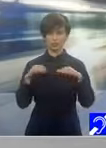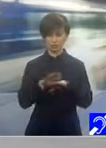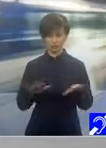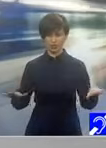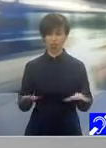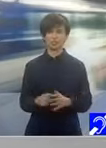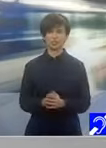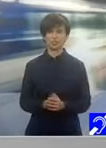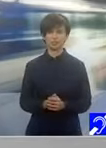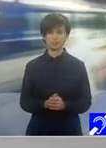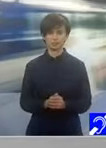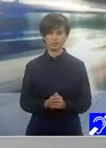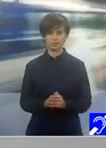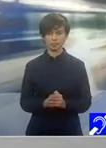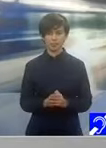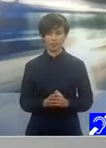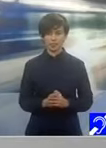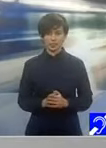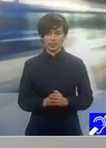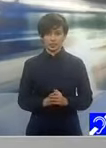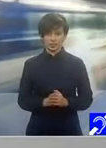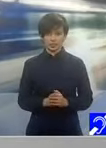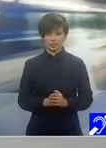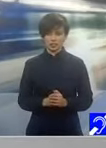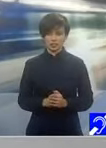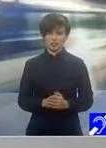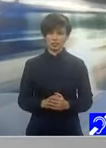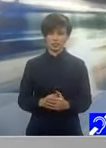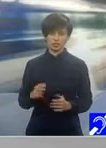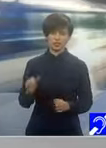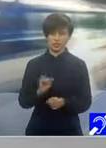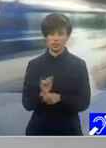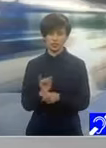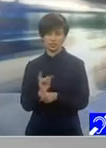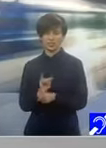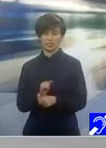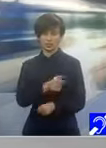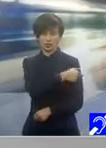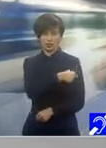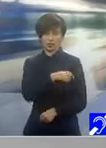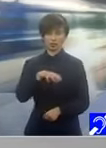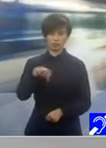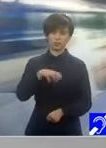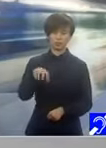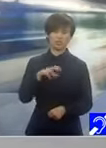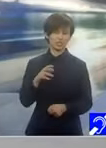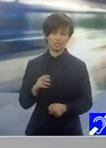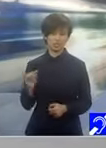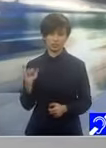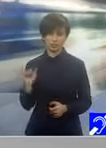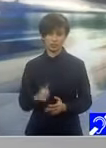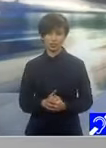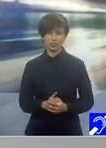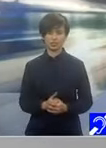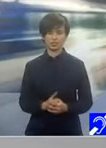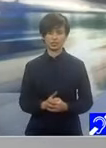sub cupola cui funcționează? Consiliul Județean, Primăria din Pericei, cine îl administrează practic? Proprietarul clădirii cine e de